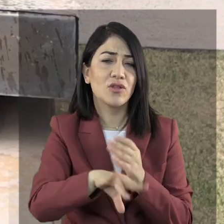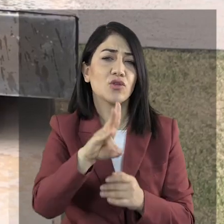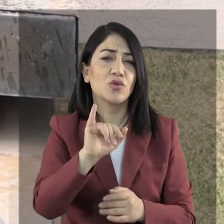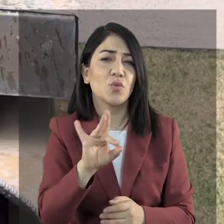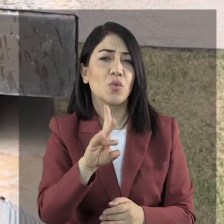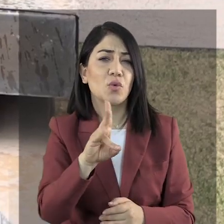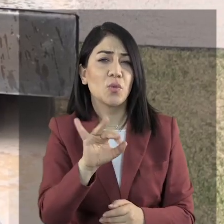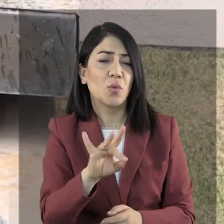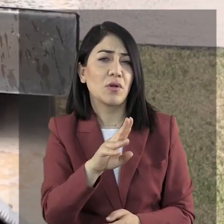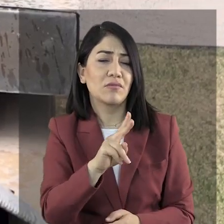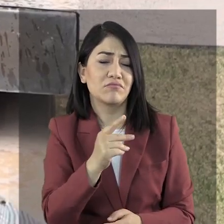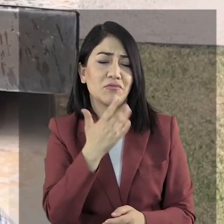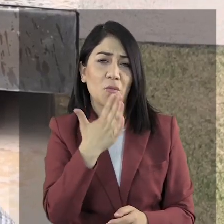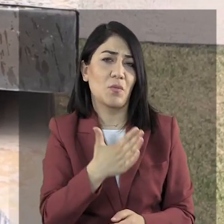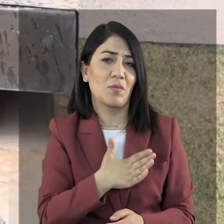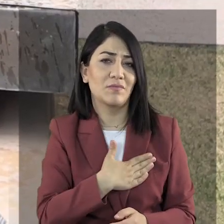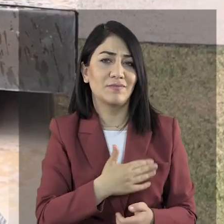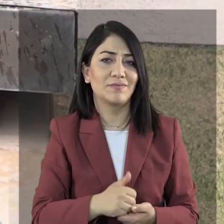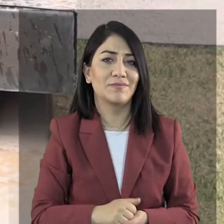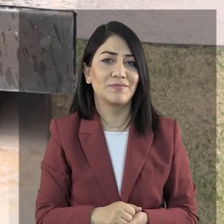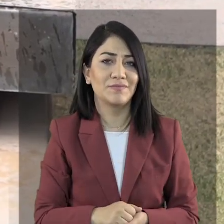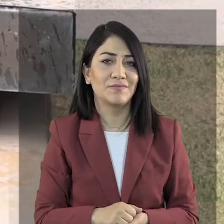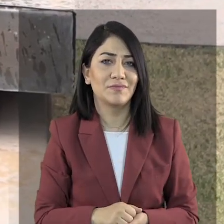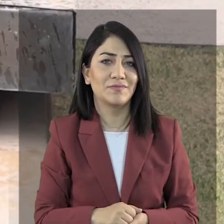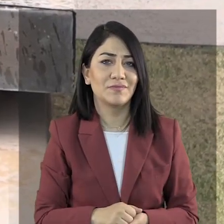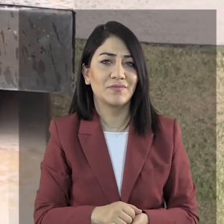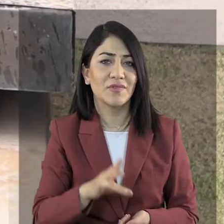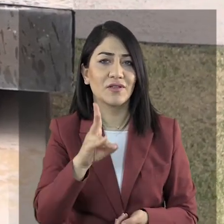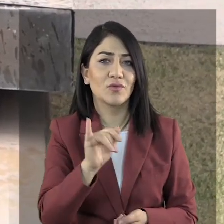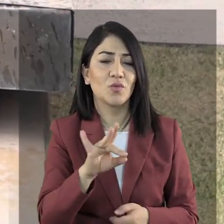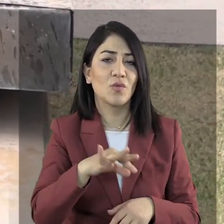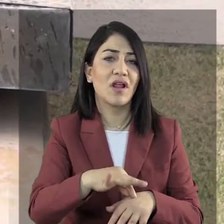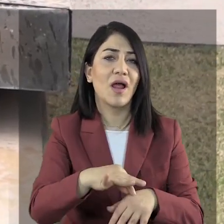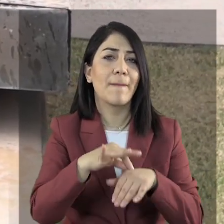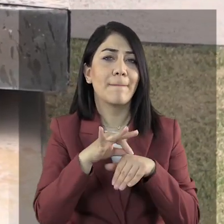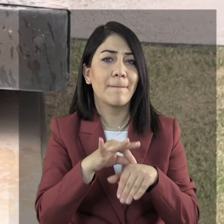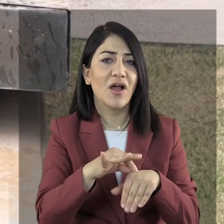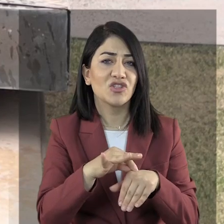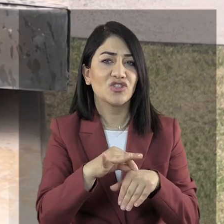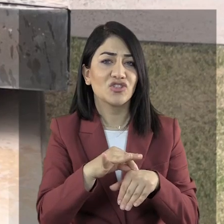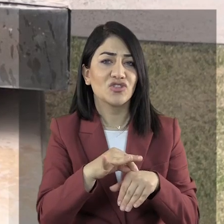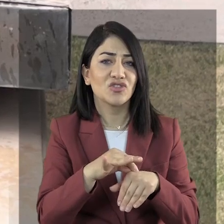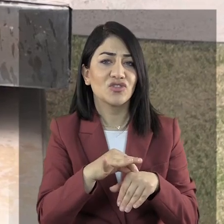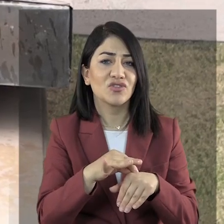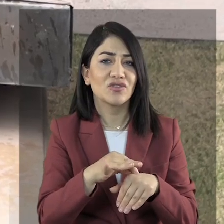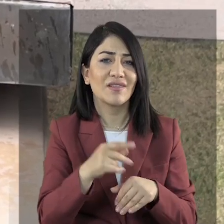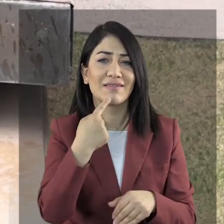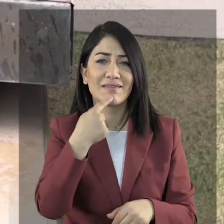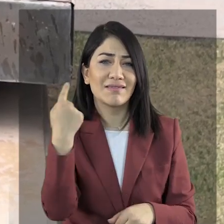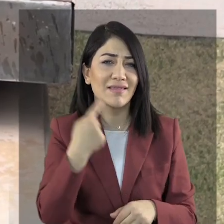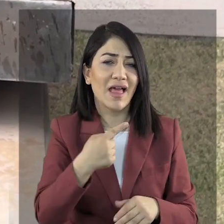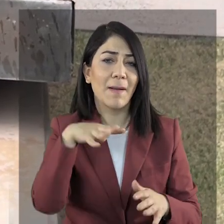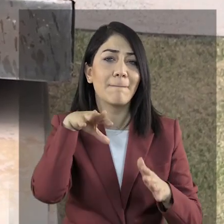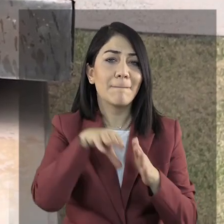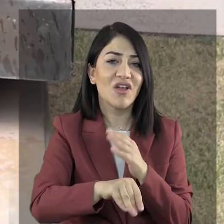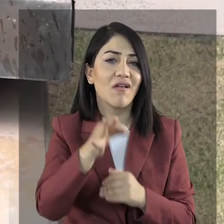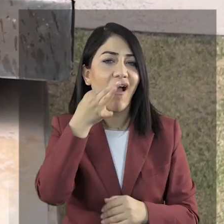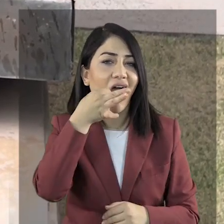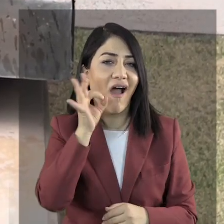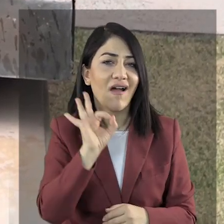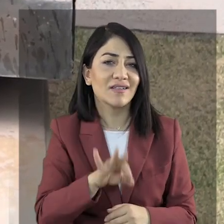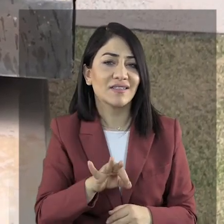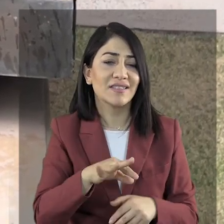մեջ, ամենտեղ տեսնում են նուրը։ Ու նրան կեղևը, ինչպես գիտենք, դառն է, իսկ մեջը պտուղները